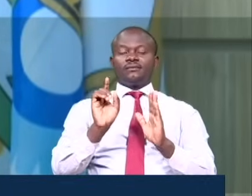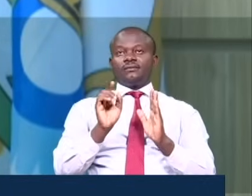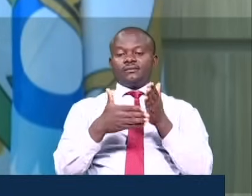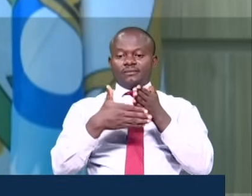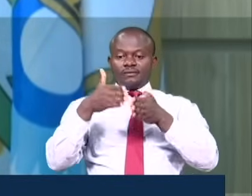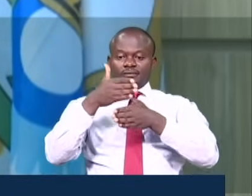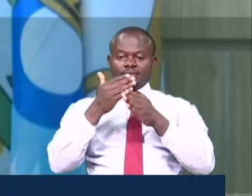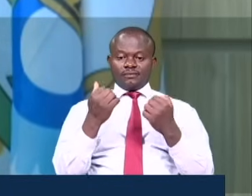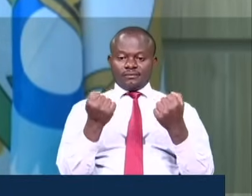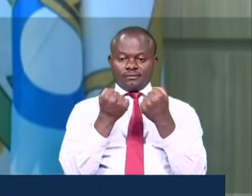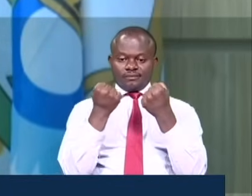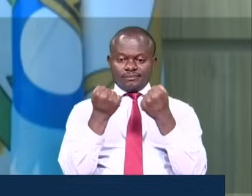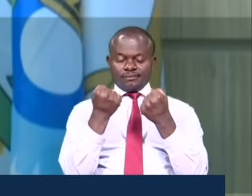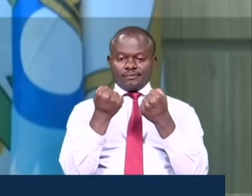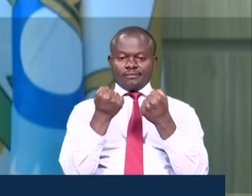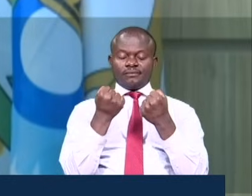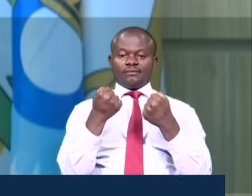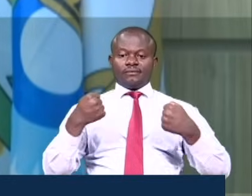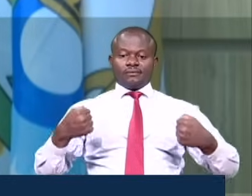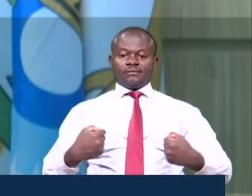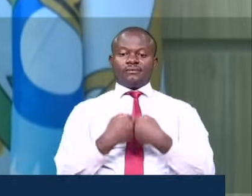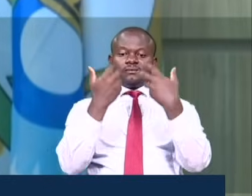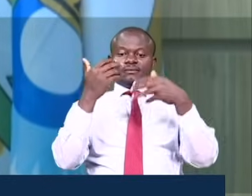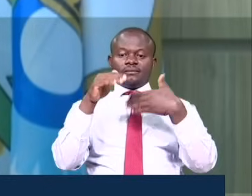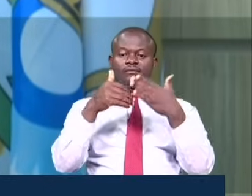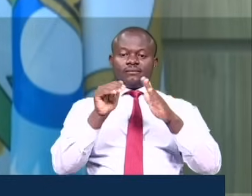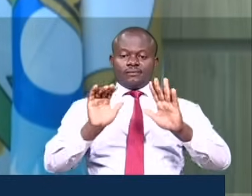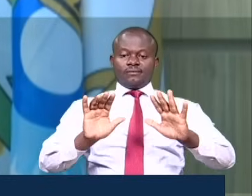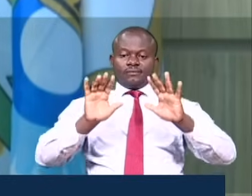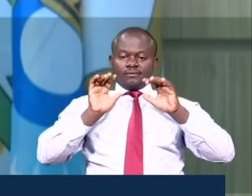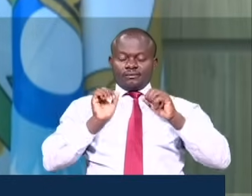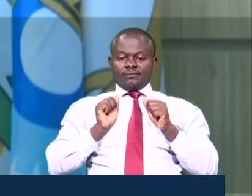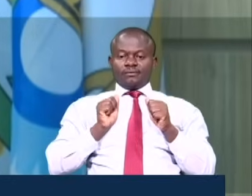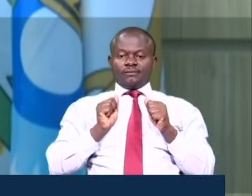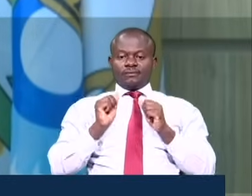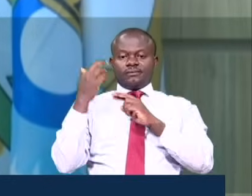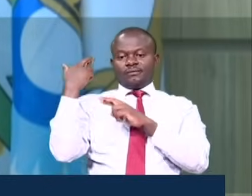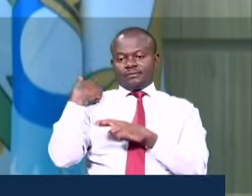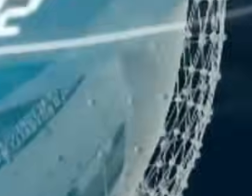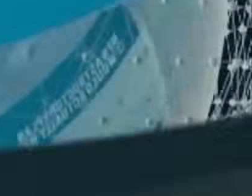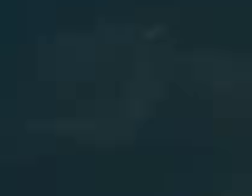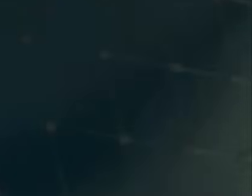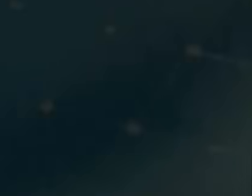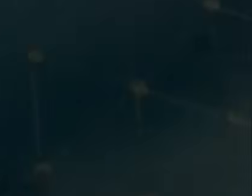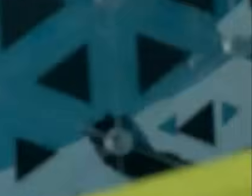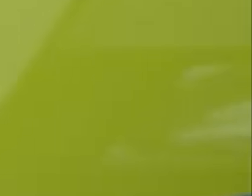kubaka ubudahangarwa kubiza no kubyirinda ni inshingano yanjye nawe.